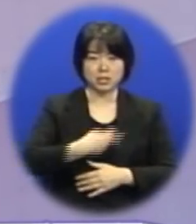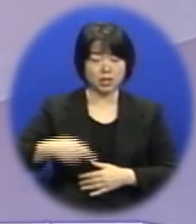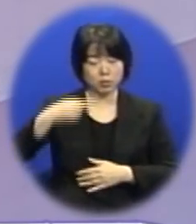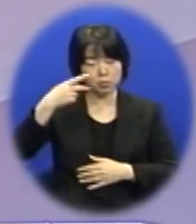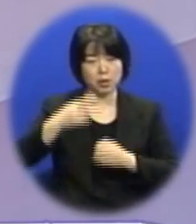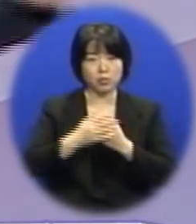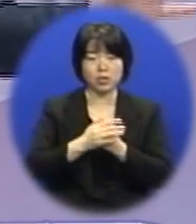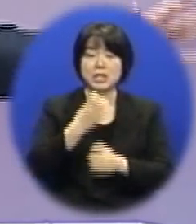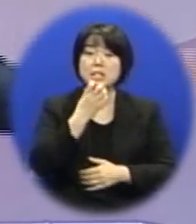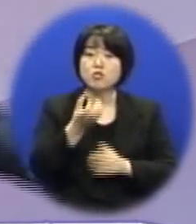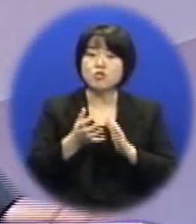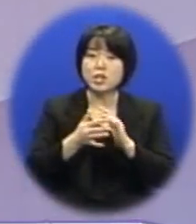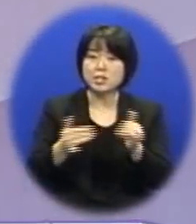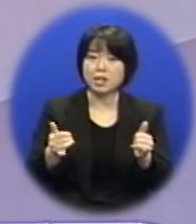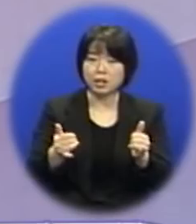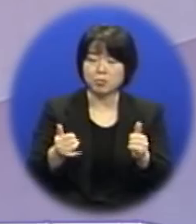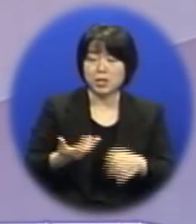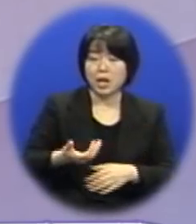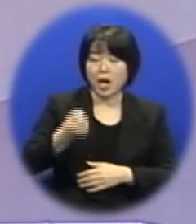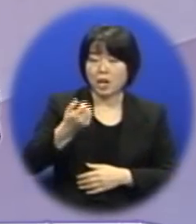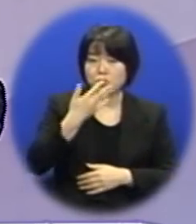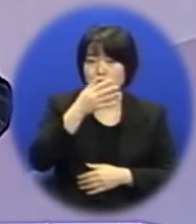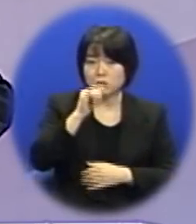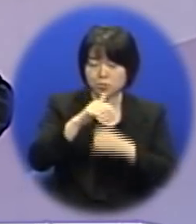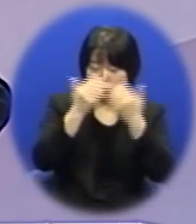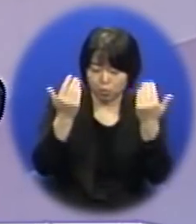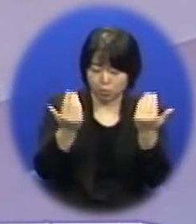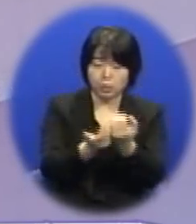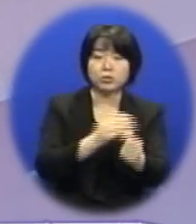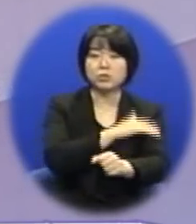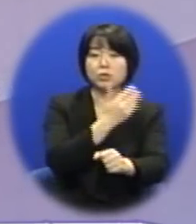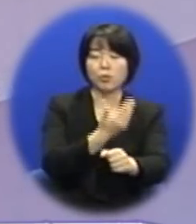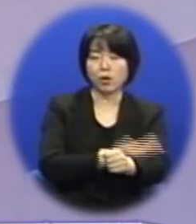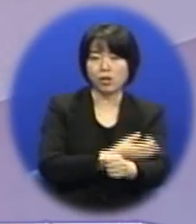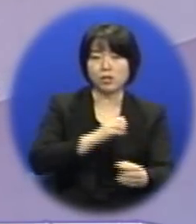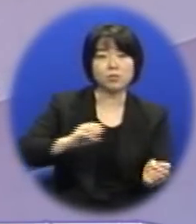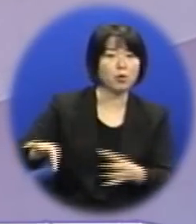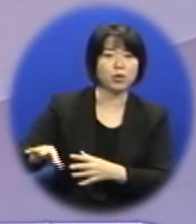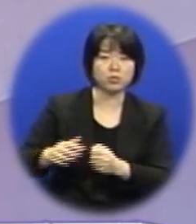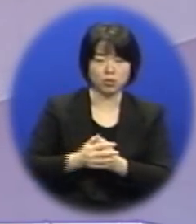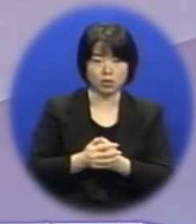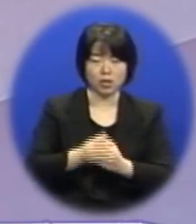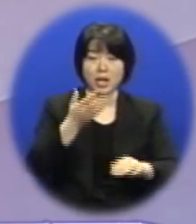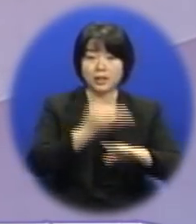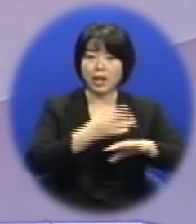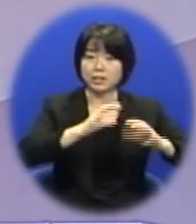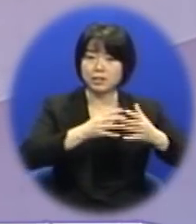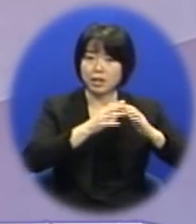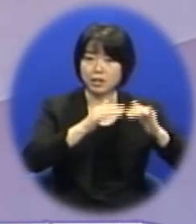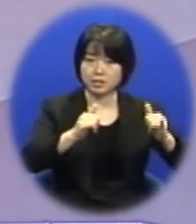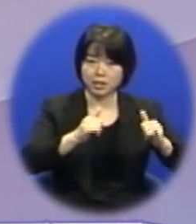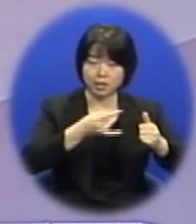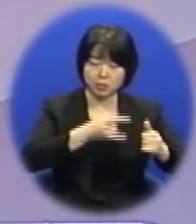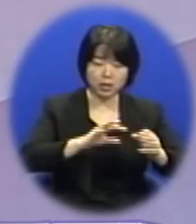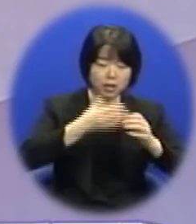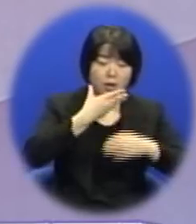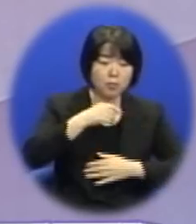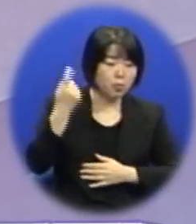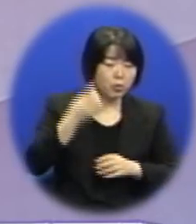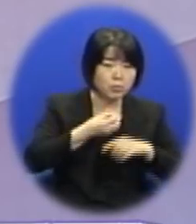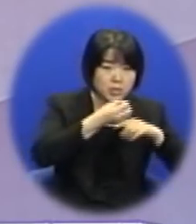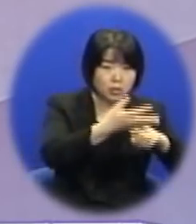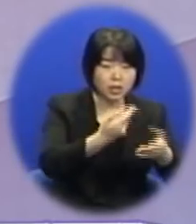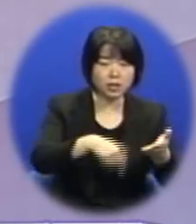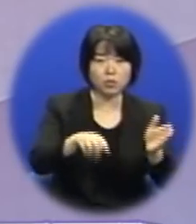유대인으로서 누릴 수 있는 모든 특권 다 배설물처럼 버리고 이방인 전도를 위해서 그 고생을 하고